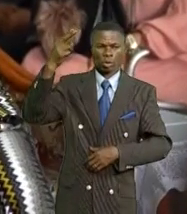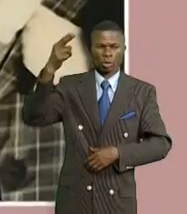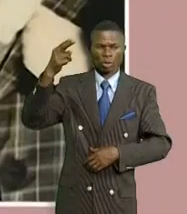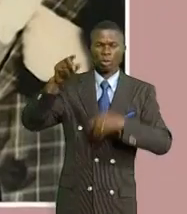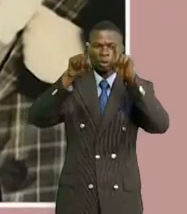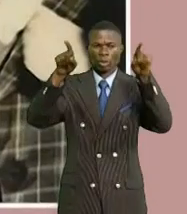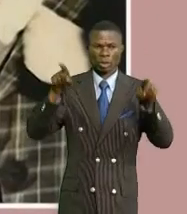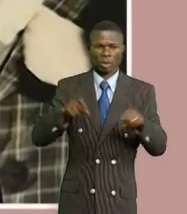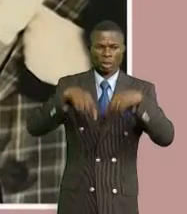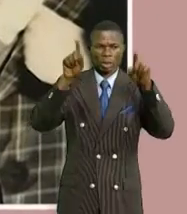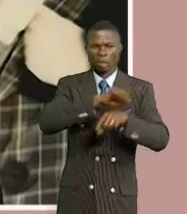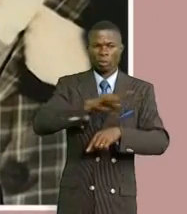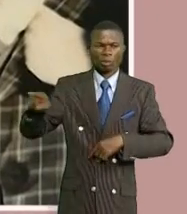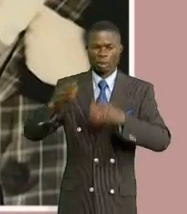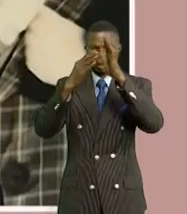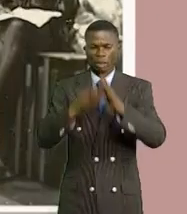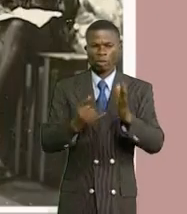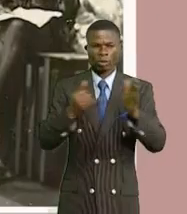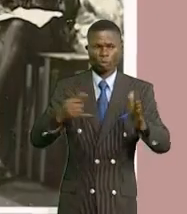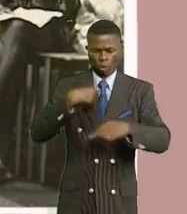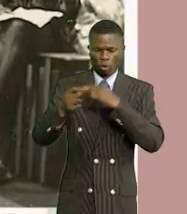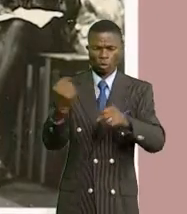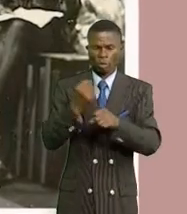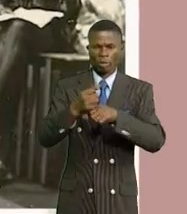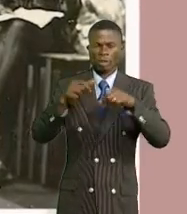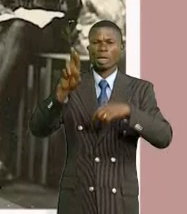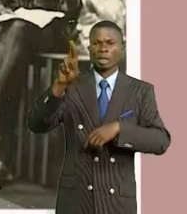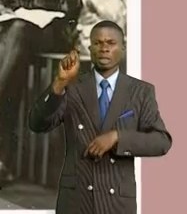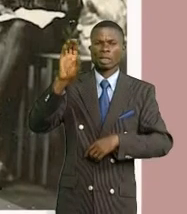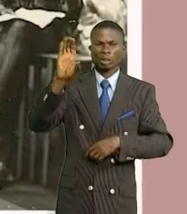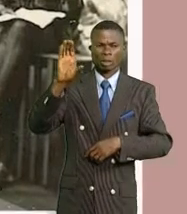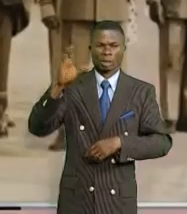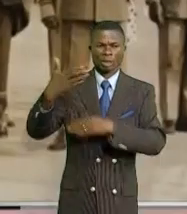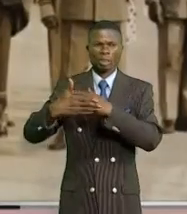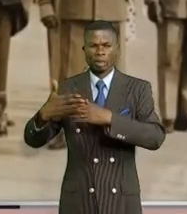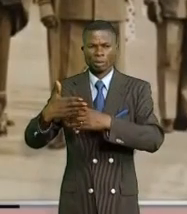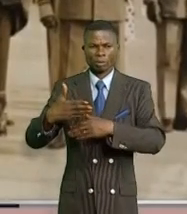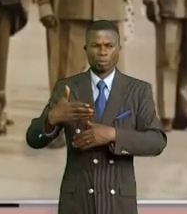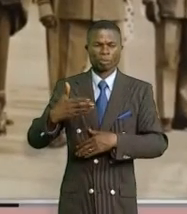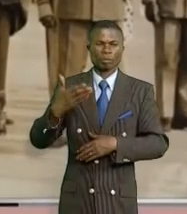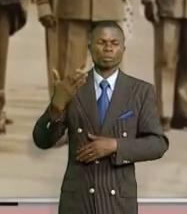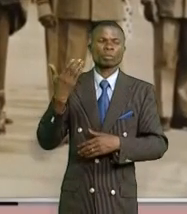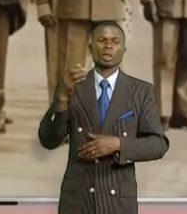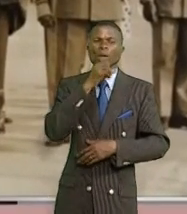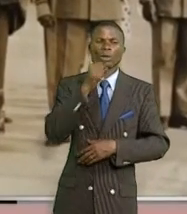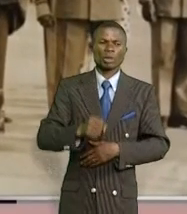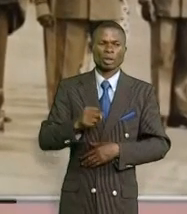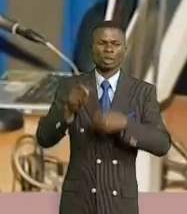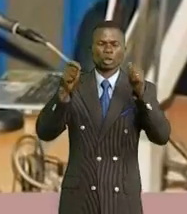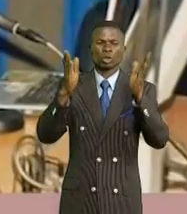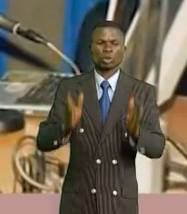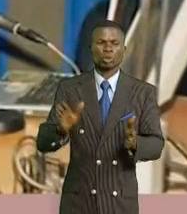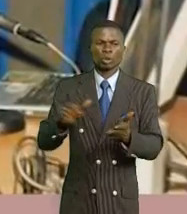écran. Les années 60 marquent le début de sa carrière à la télévision nationale aux côtés de Benoît Lukuku Sampou dans le célèbre